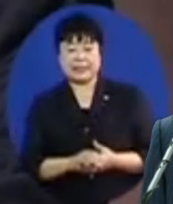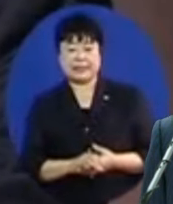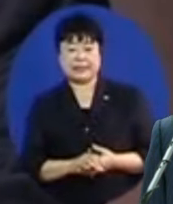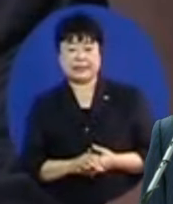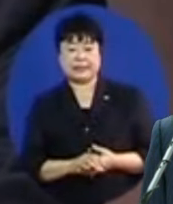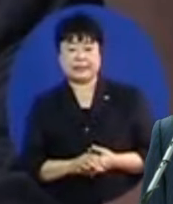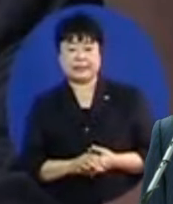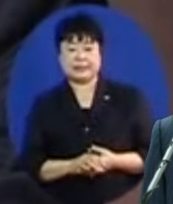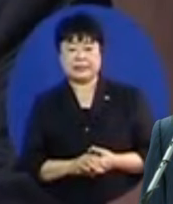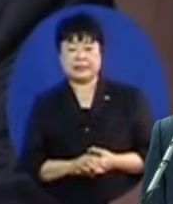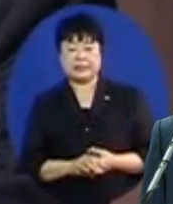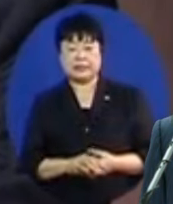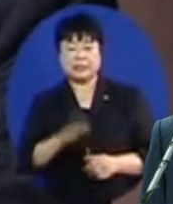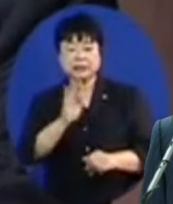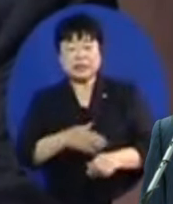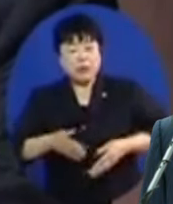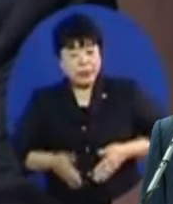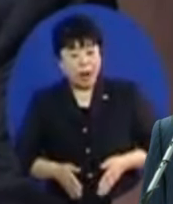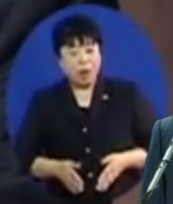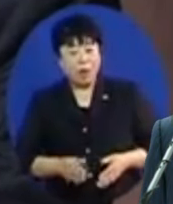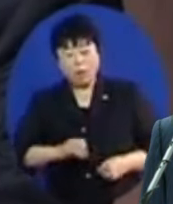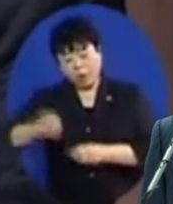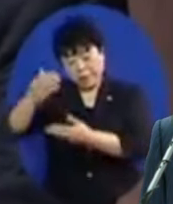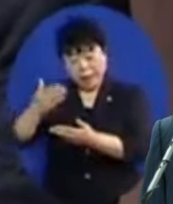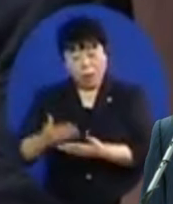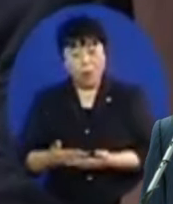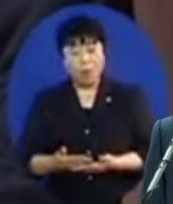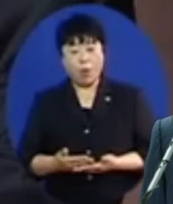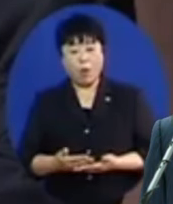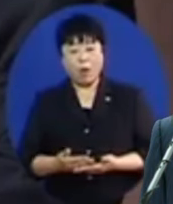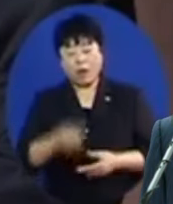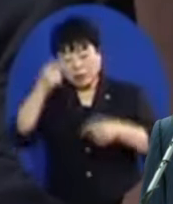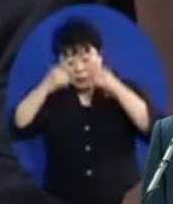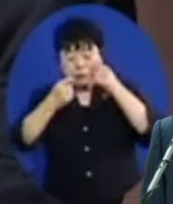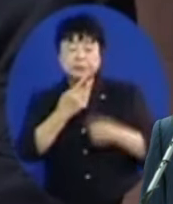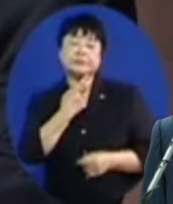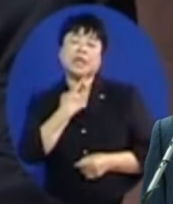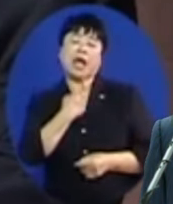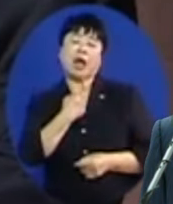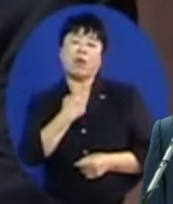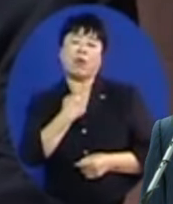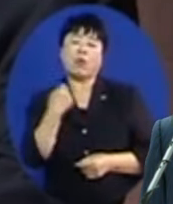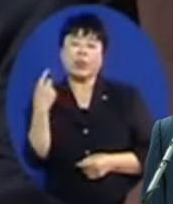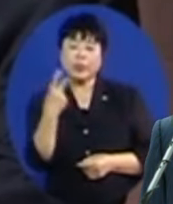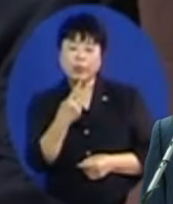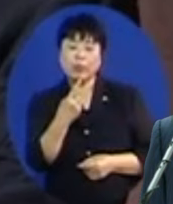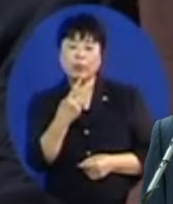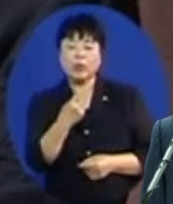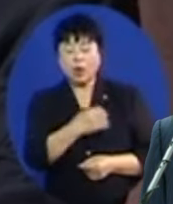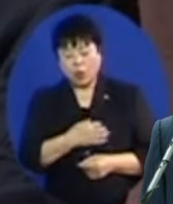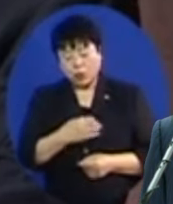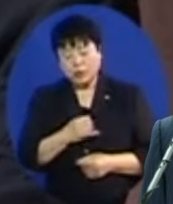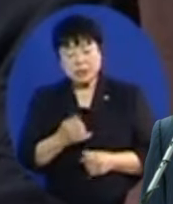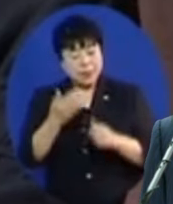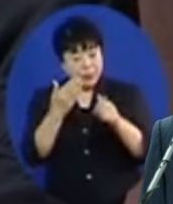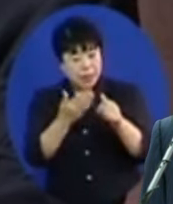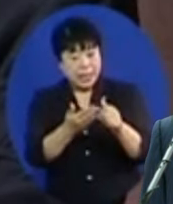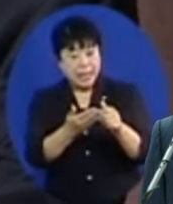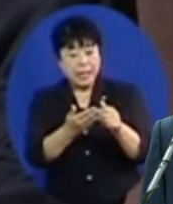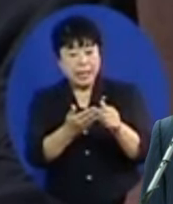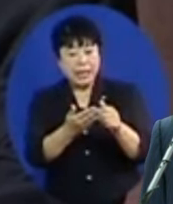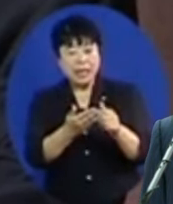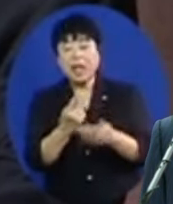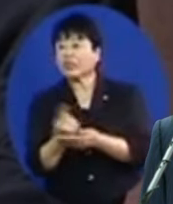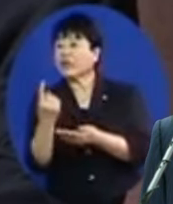잘못나고 버림받고 슬픔당하고 괴로운 사람들을